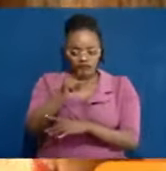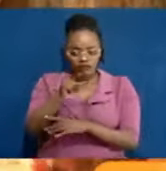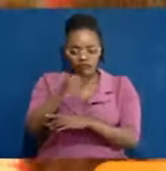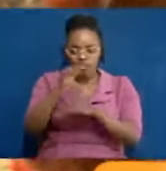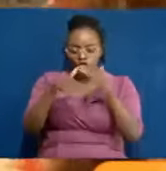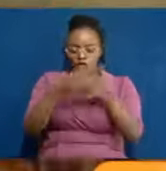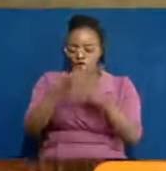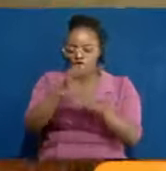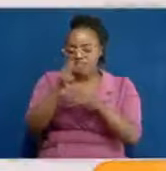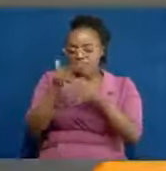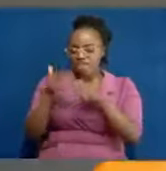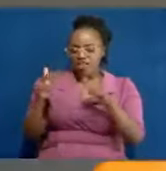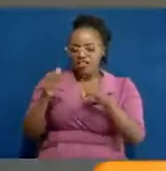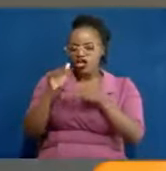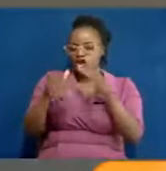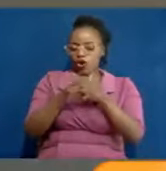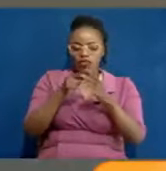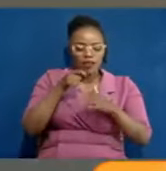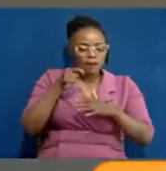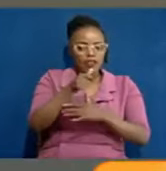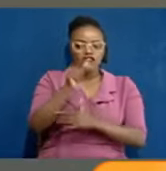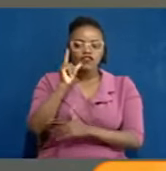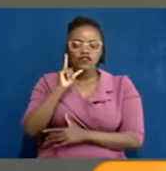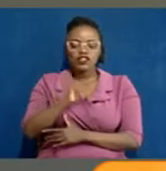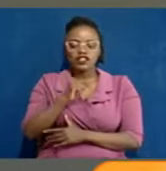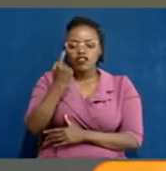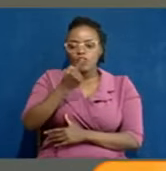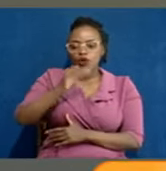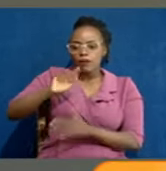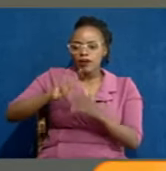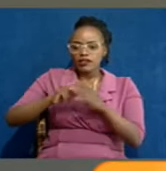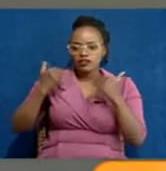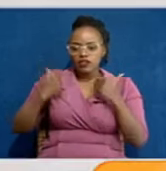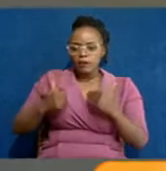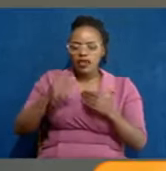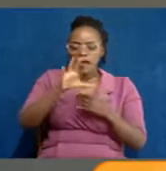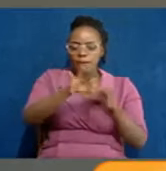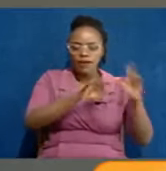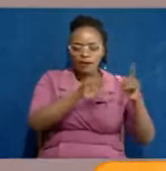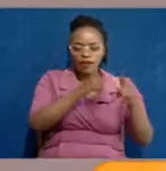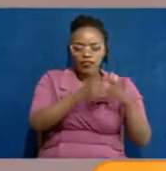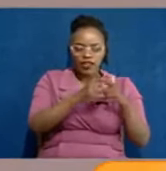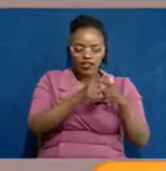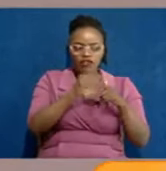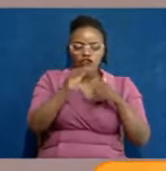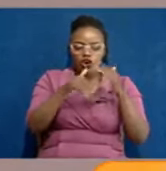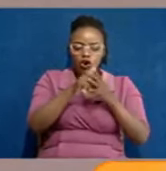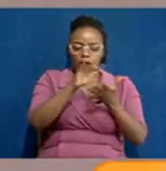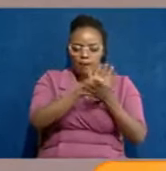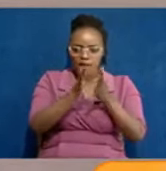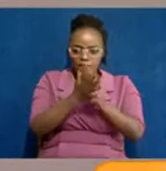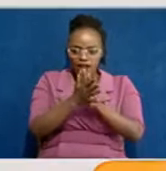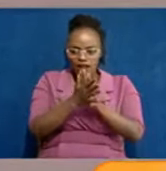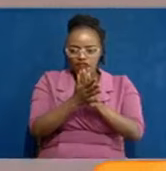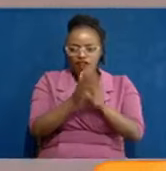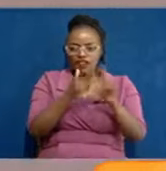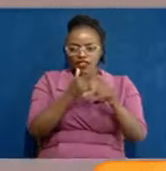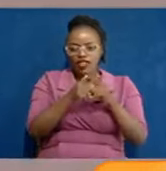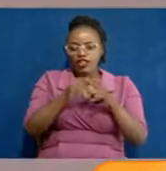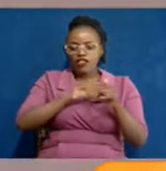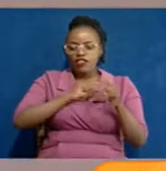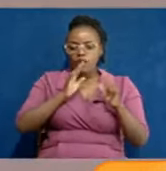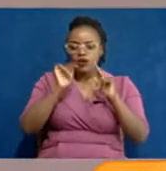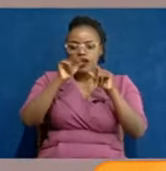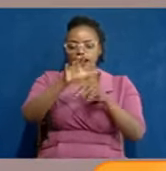mayai yote already imeshalipiwa. Kitu imebaki ni mimi nisanye, tuya pack, wenyewe